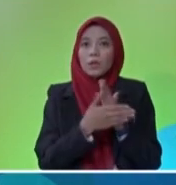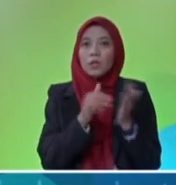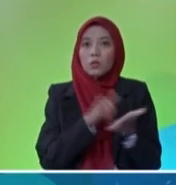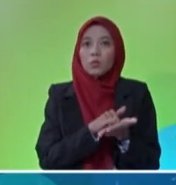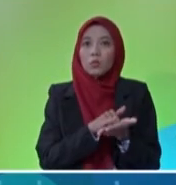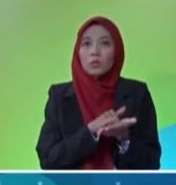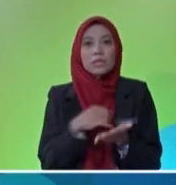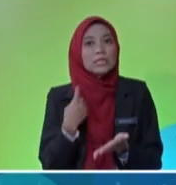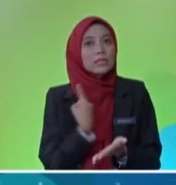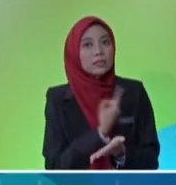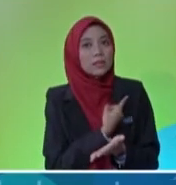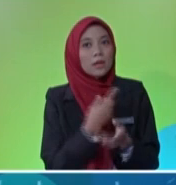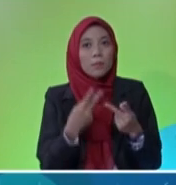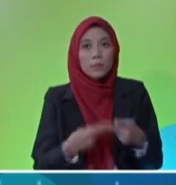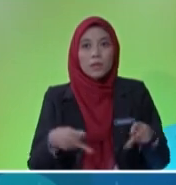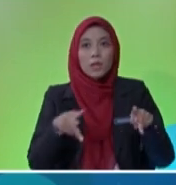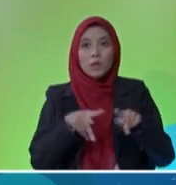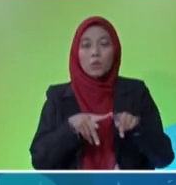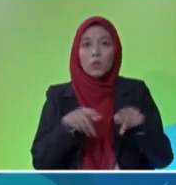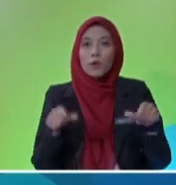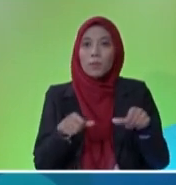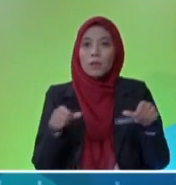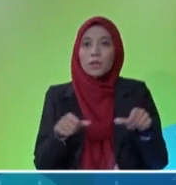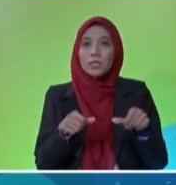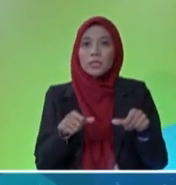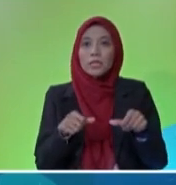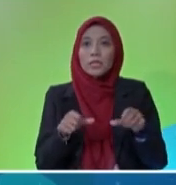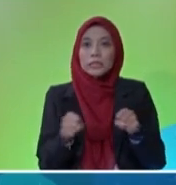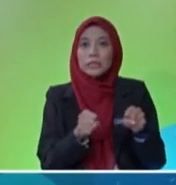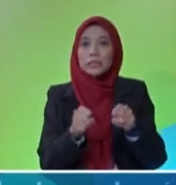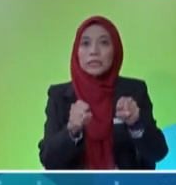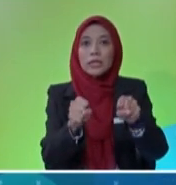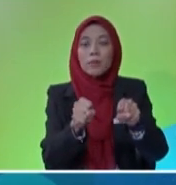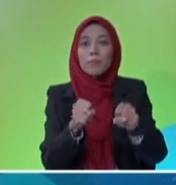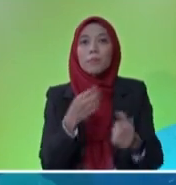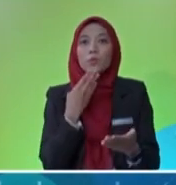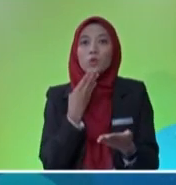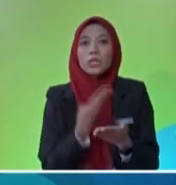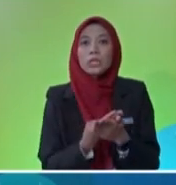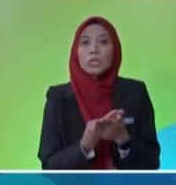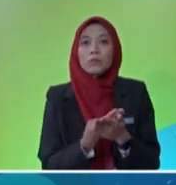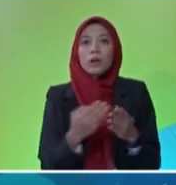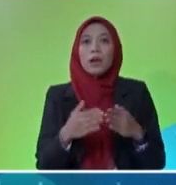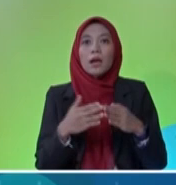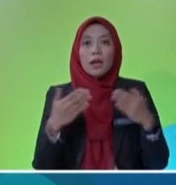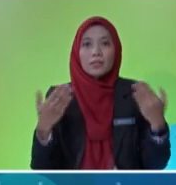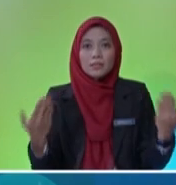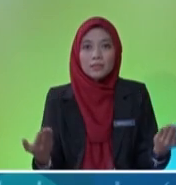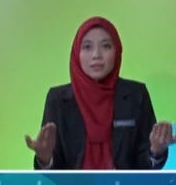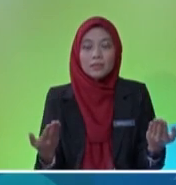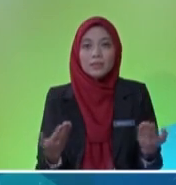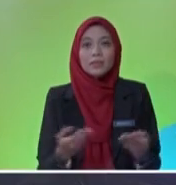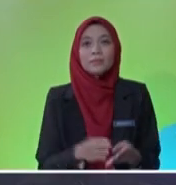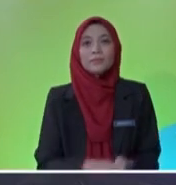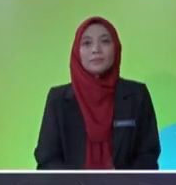Ayo kita bolehlah mengamatinya sikap babudi base semacam membuat laporan kepada operator Mur